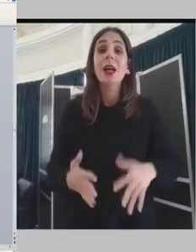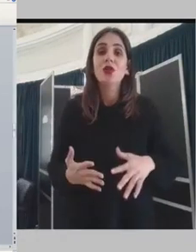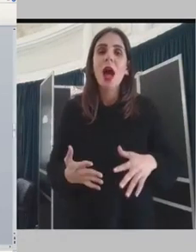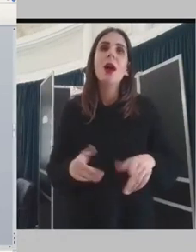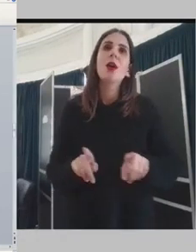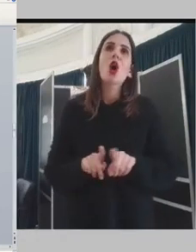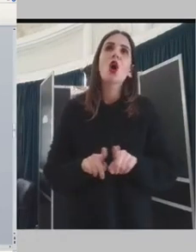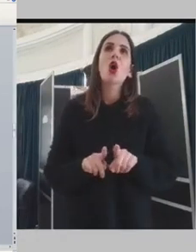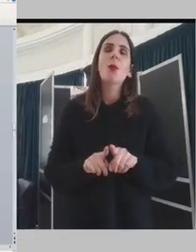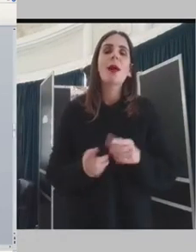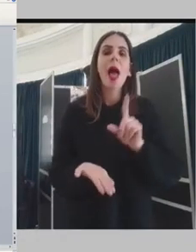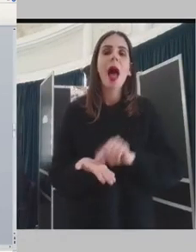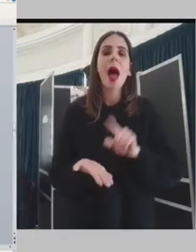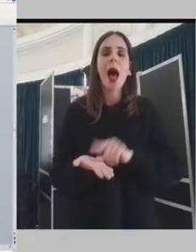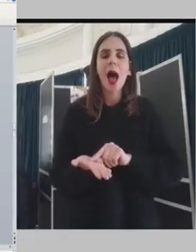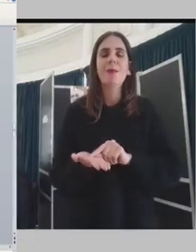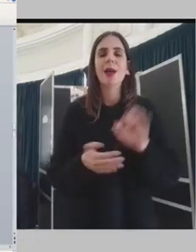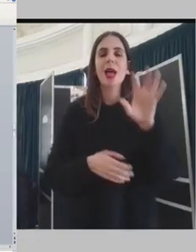Dai Responder,